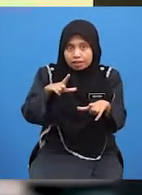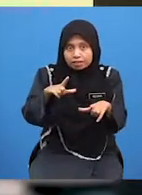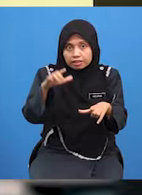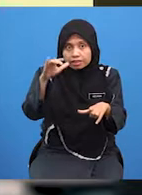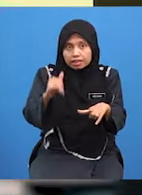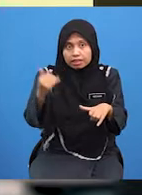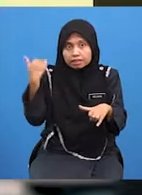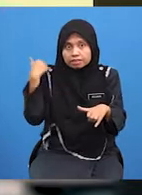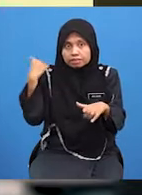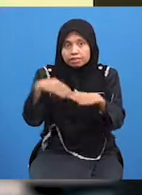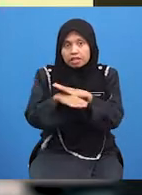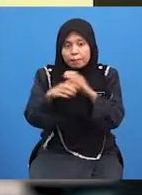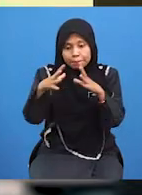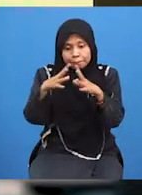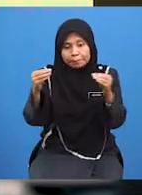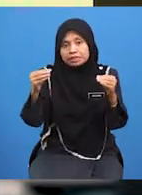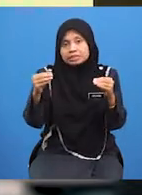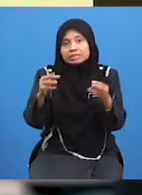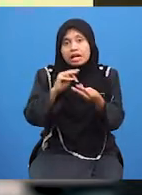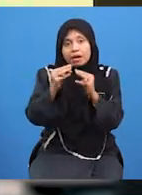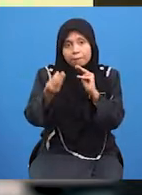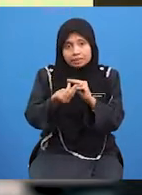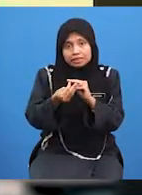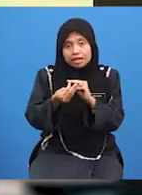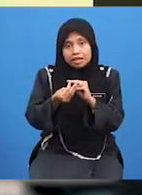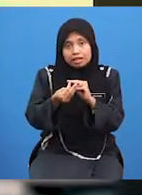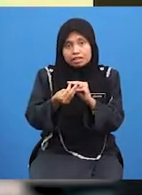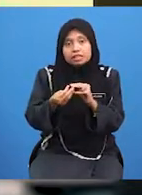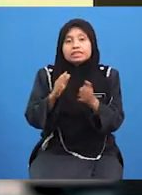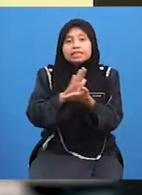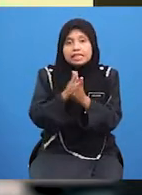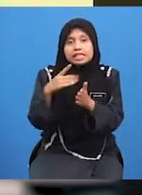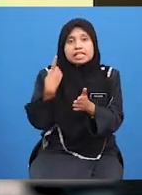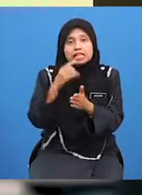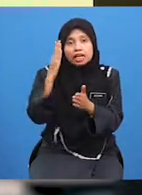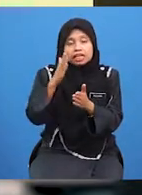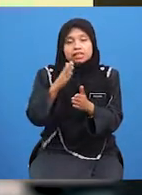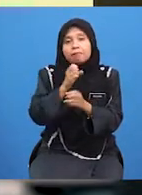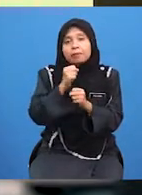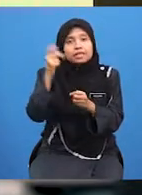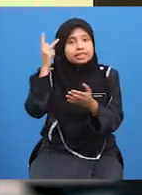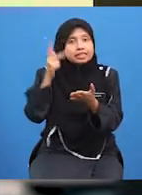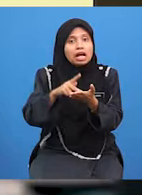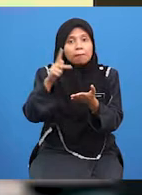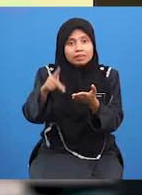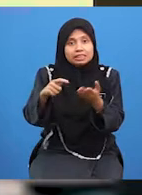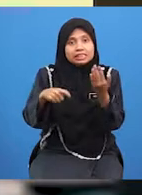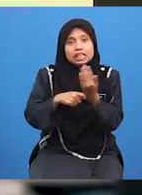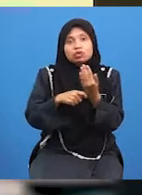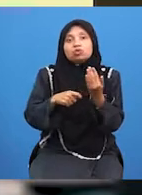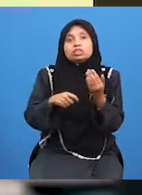yang terdapat dalam penyelesaian masalah inventif, maka kita akan dapat mengenal pasti